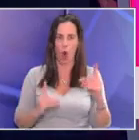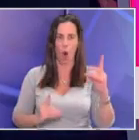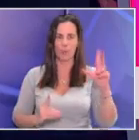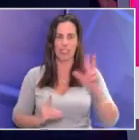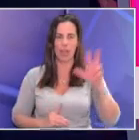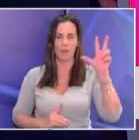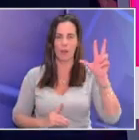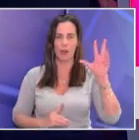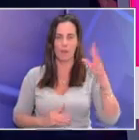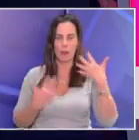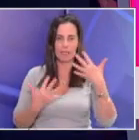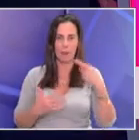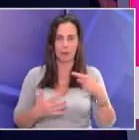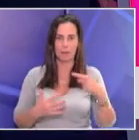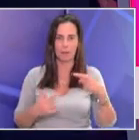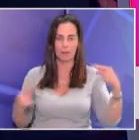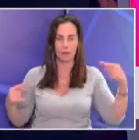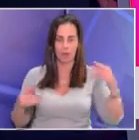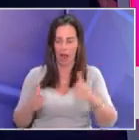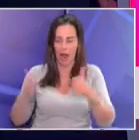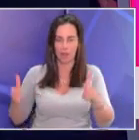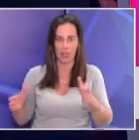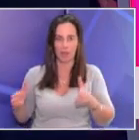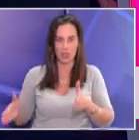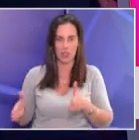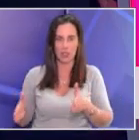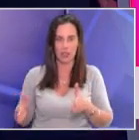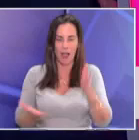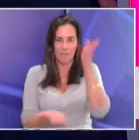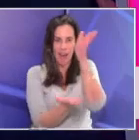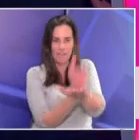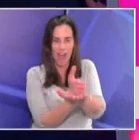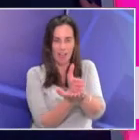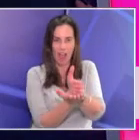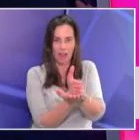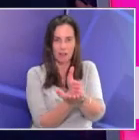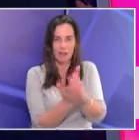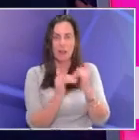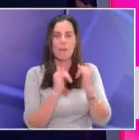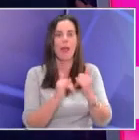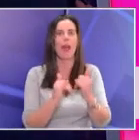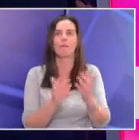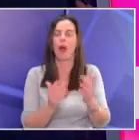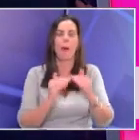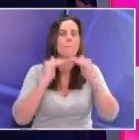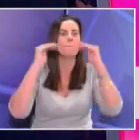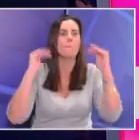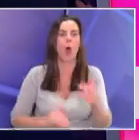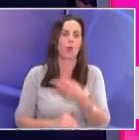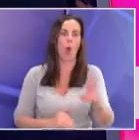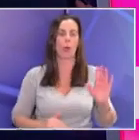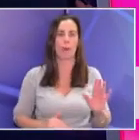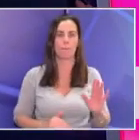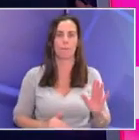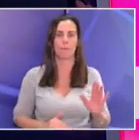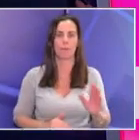מצפון, ואיך הם מספרים שהרחבת הכביש והפרדה בין המסלולים מביאה לירידה דרסטית בהרוגים